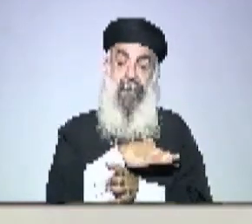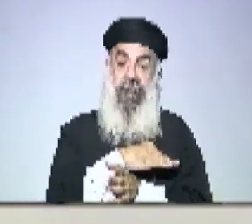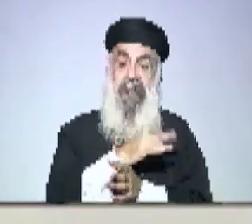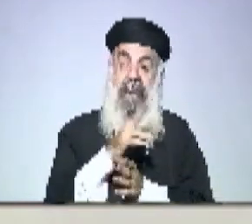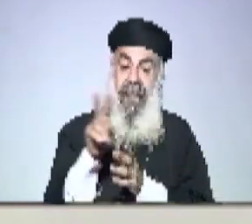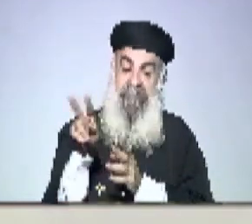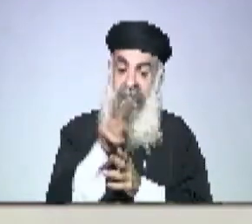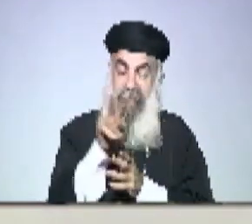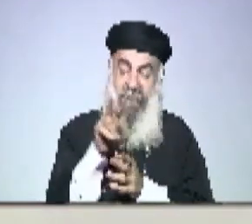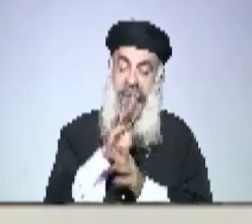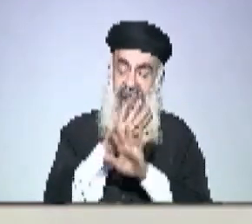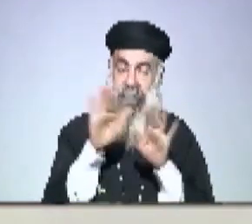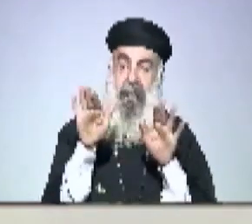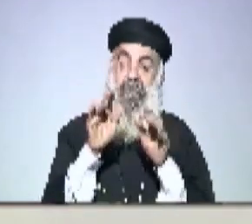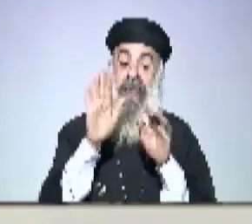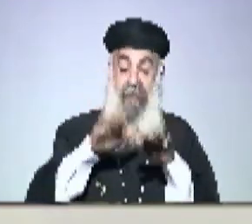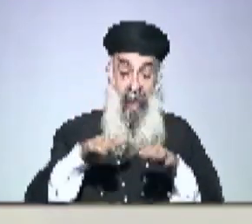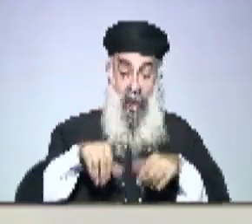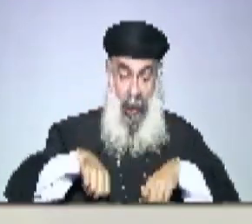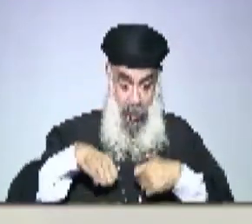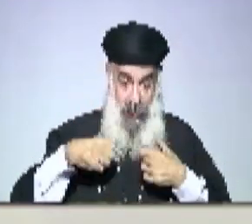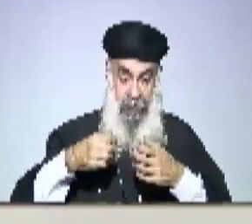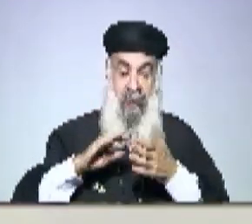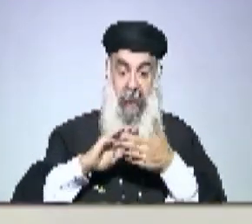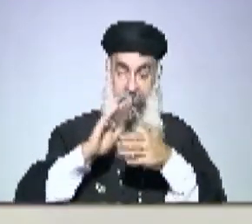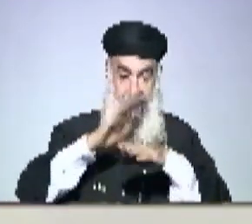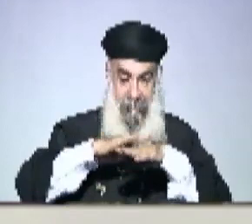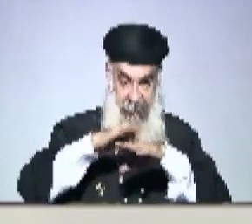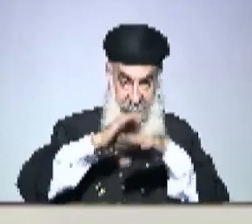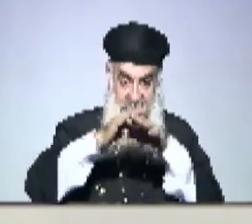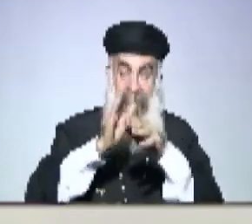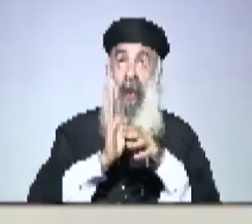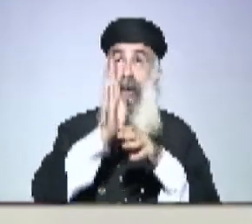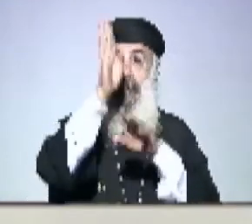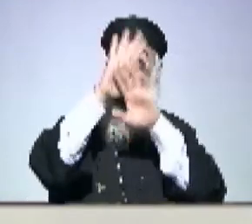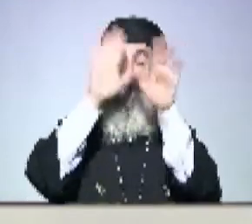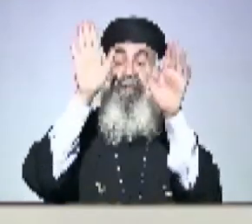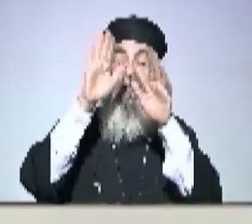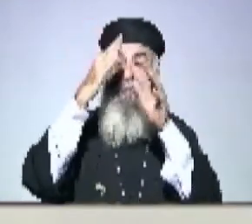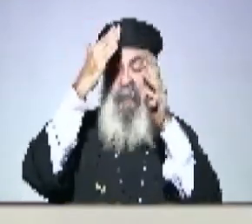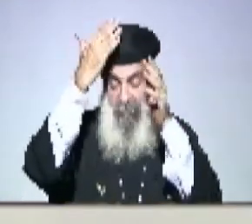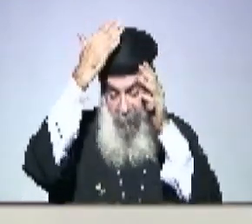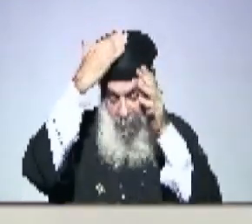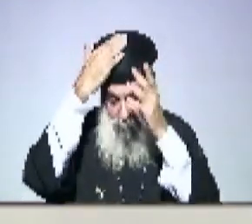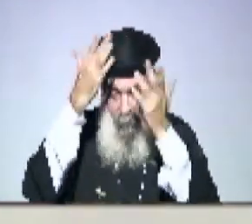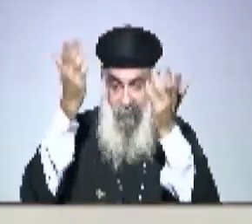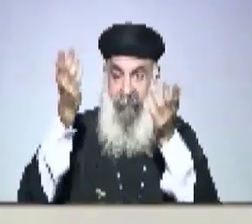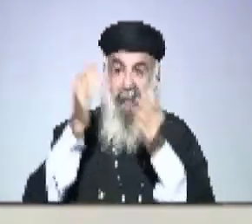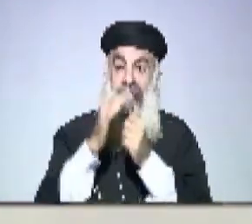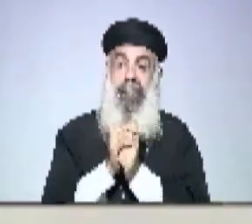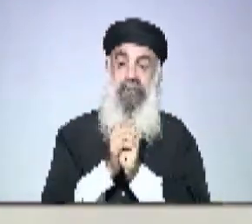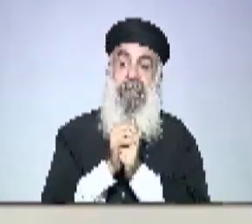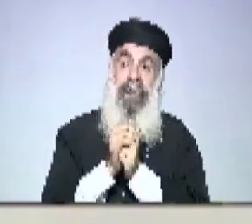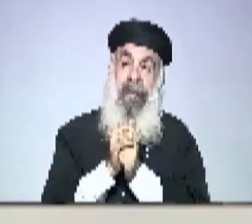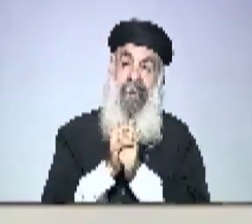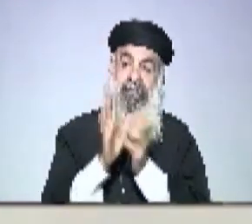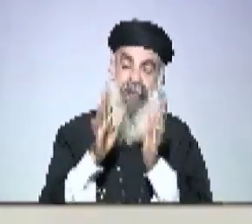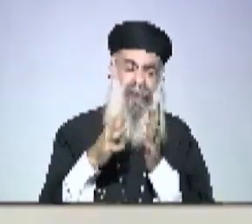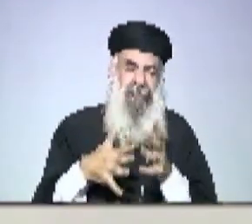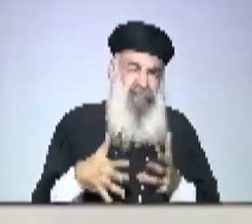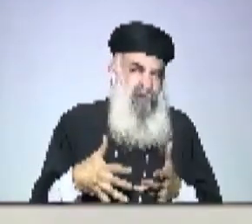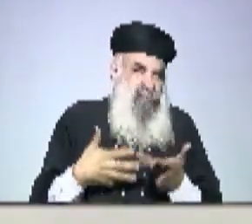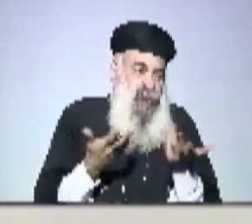سيان طول ما انا عايش في الارض اخدم الناس لما اروح السما هتمتع بالمجد الابدي فاحنا مش يائسين